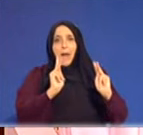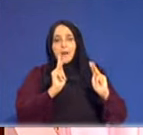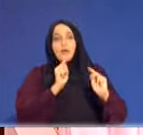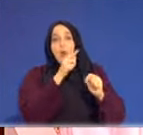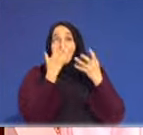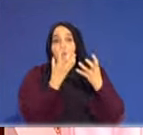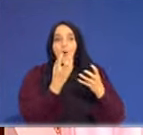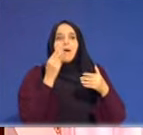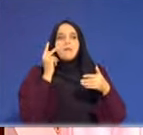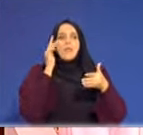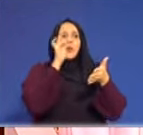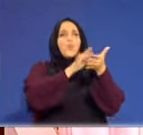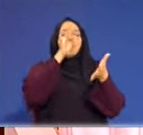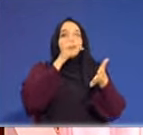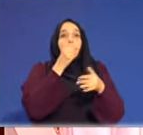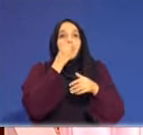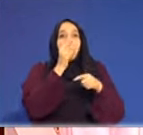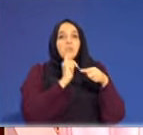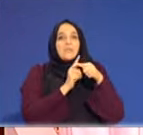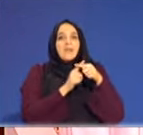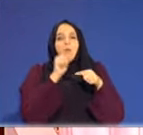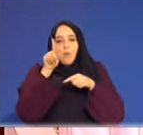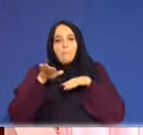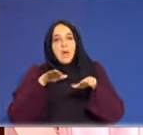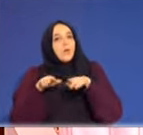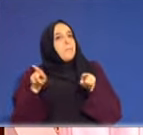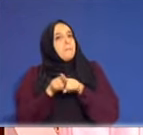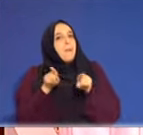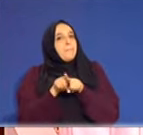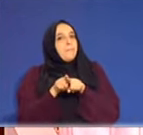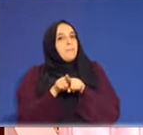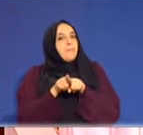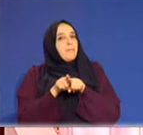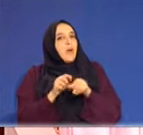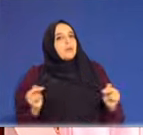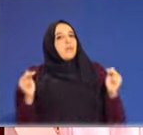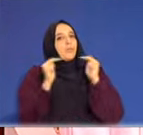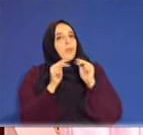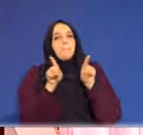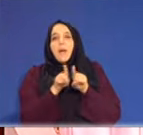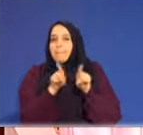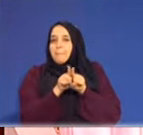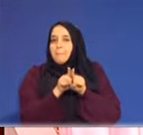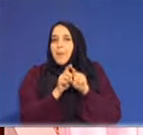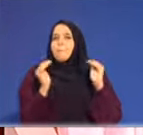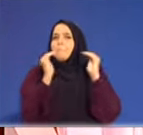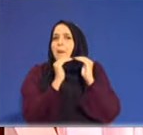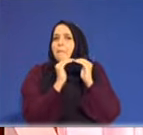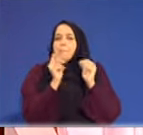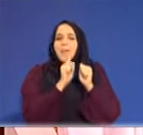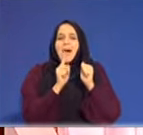تقتضي نبل الوسائل. الوسائل. فنبل الوسائل من نبل الغايات،